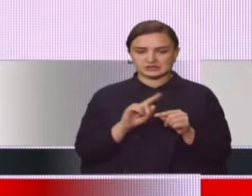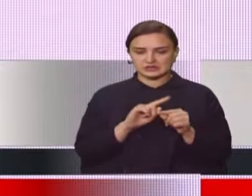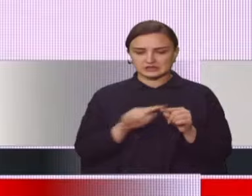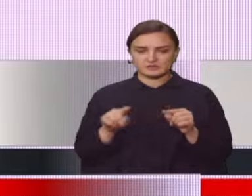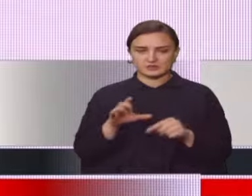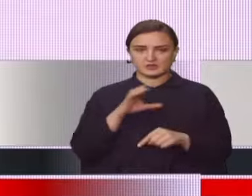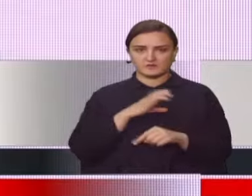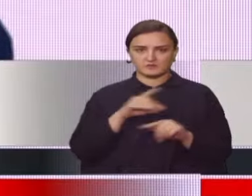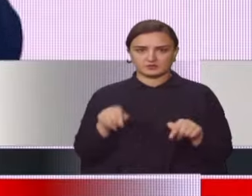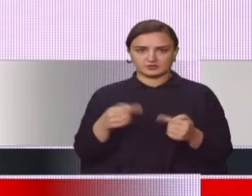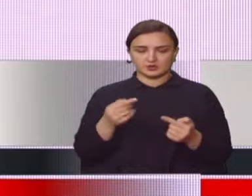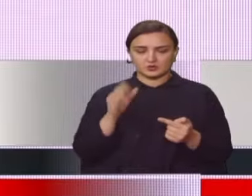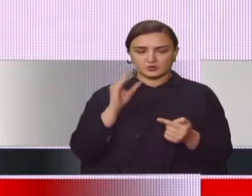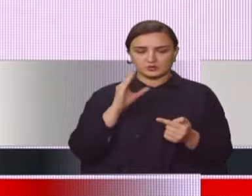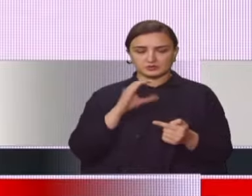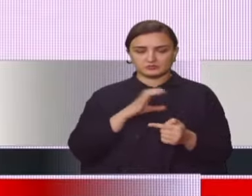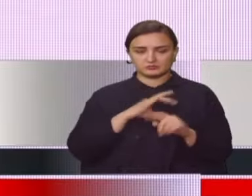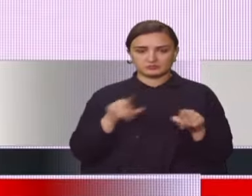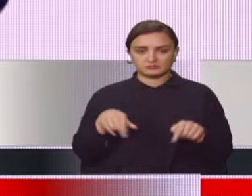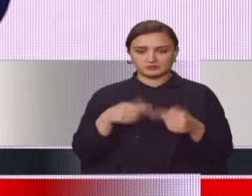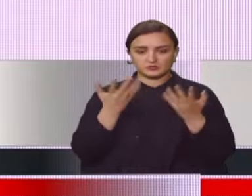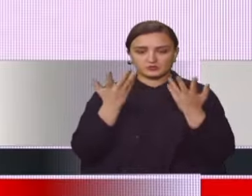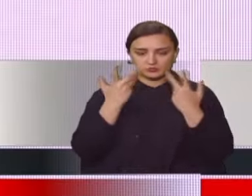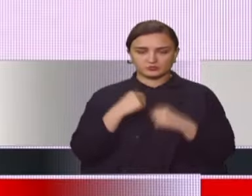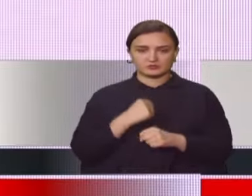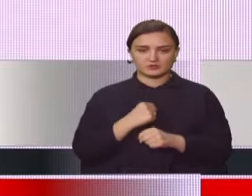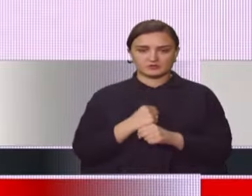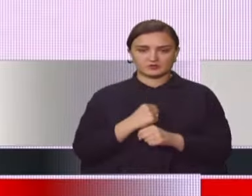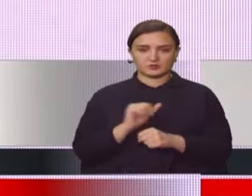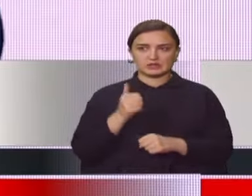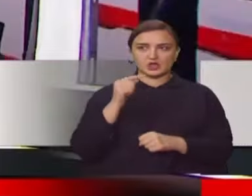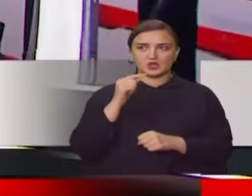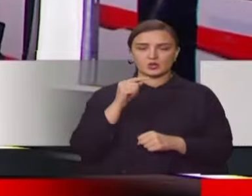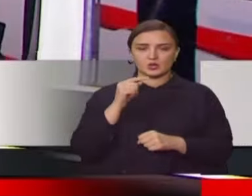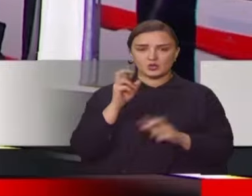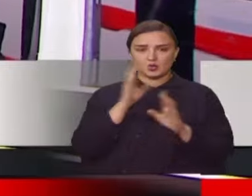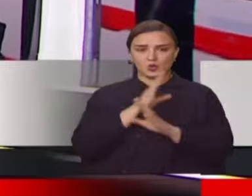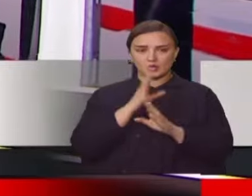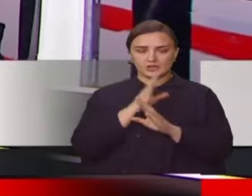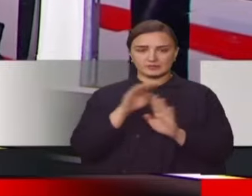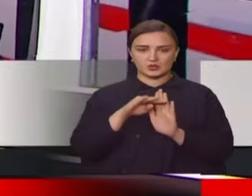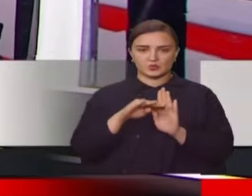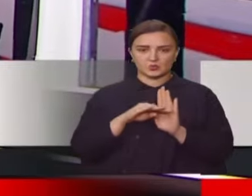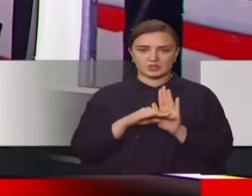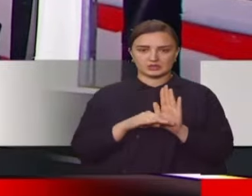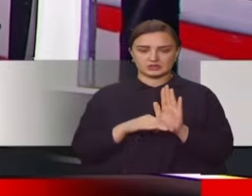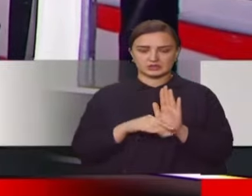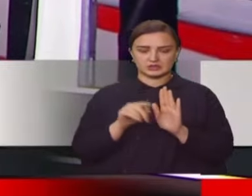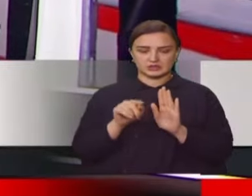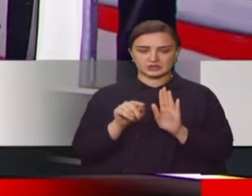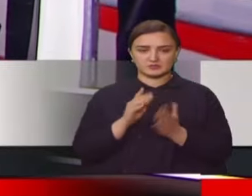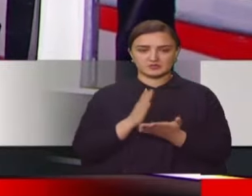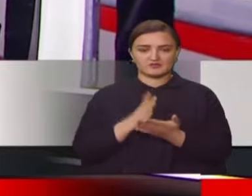სწრაფად გამდიდეთ და მერე როცა გამდიდები, შეიძლება ის ფუფუნებას გავაკეთოთ, როგორც ასე ეკოლოგიური რეგულაციები და სხვა რეგულაციები, რომელიც ევროპას აქვს და